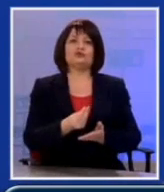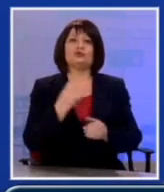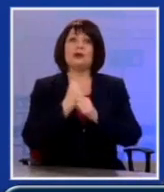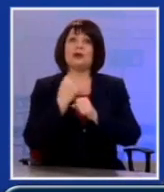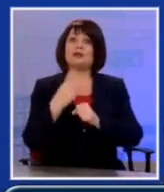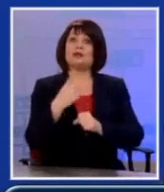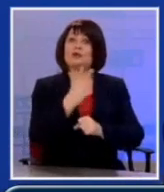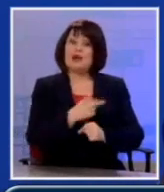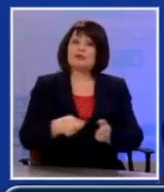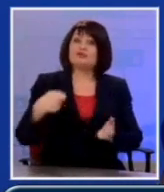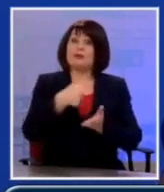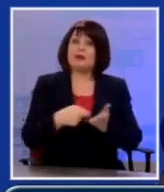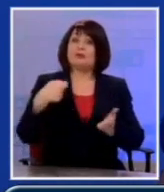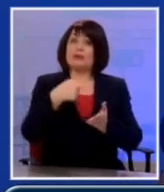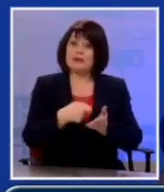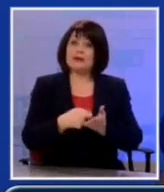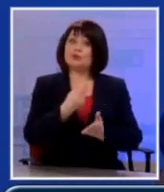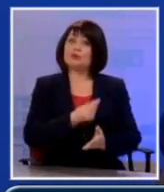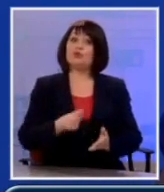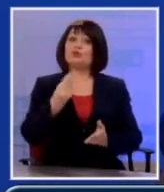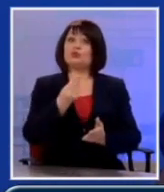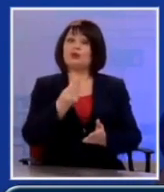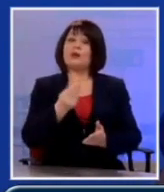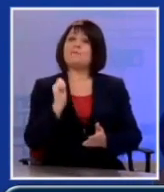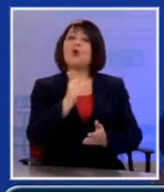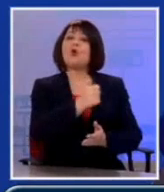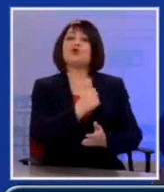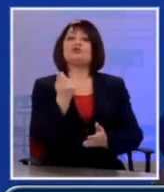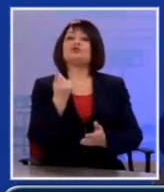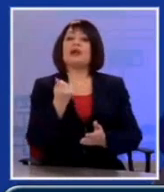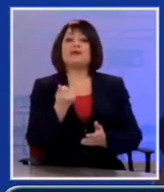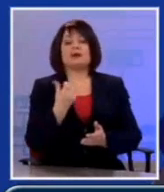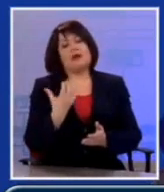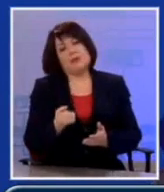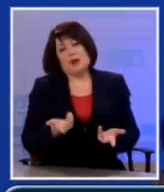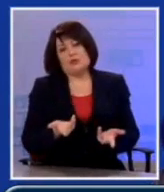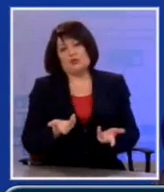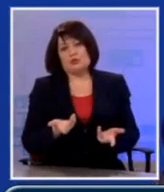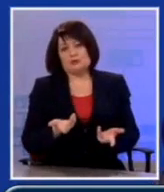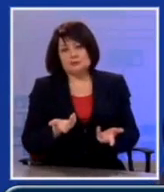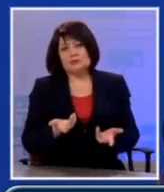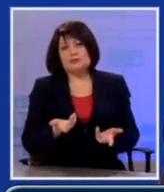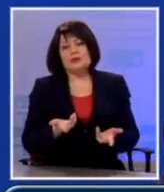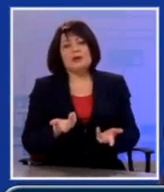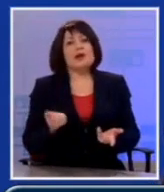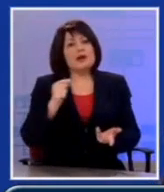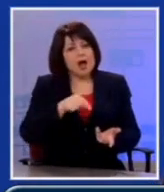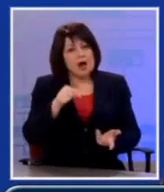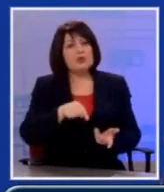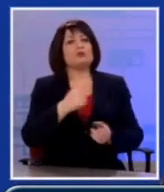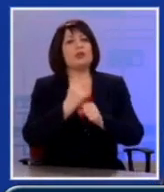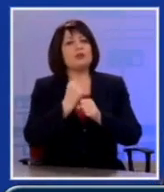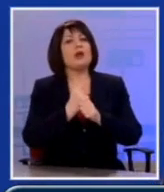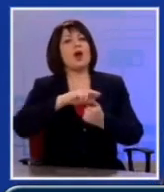τους ρόλο, που πολλές φορές καταβάλουν και εξιδίων, εάν έχουν, για να υπηρετήσουν τον κοινοβουλευτικό